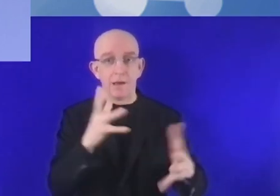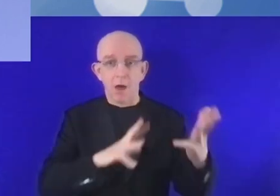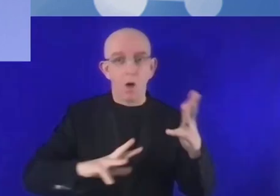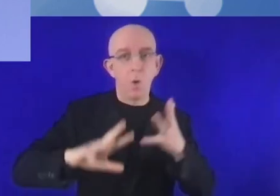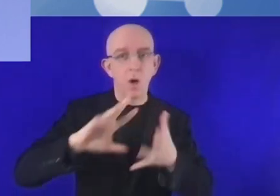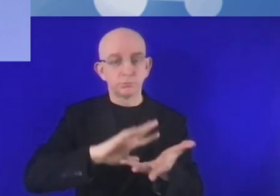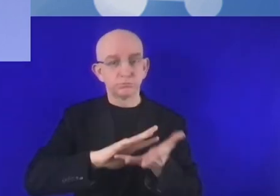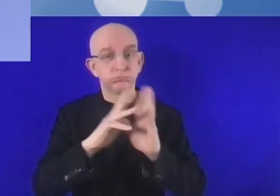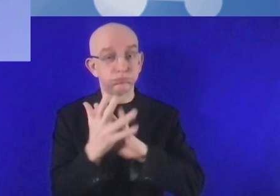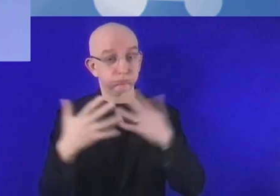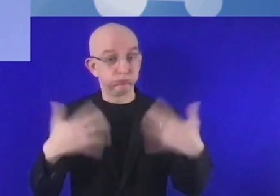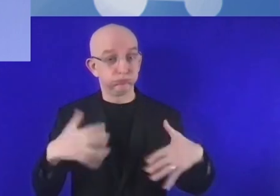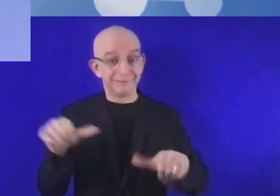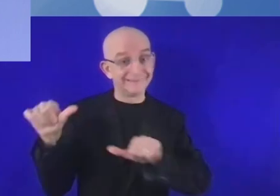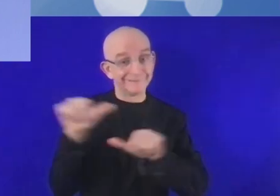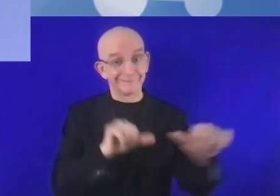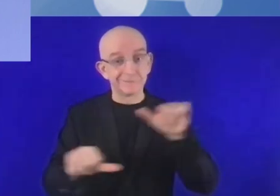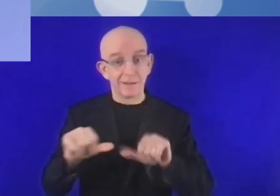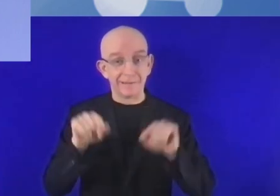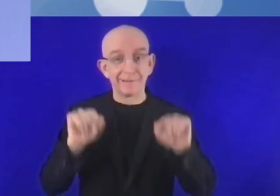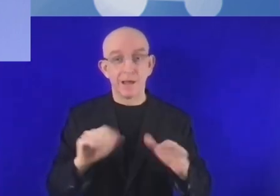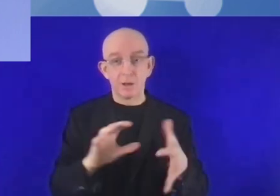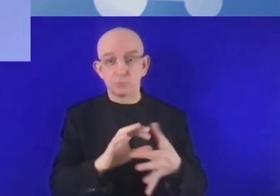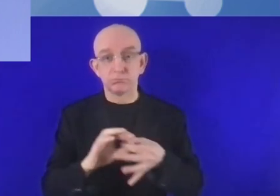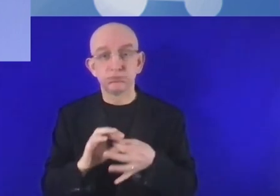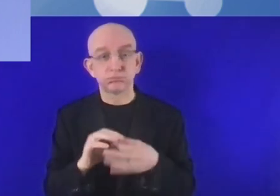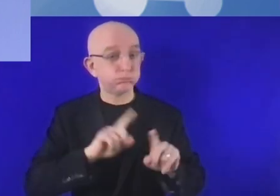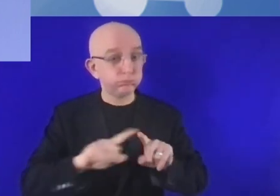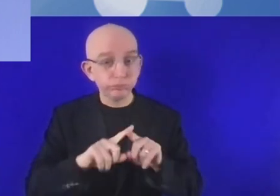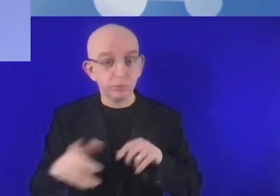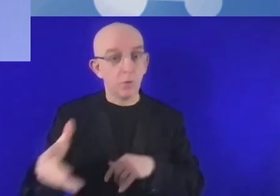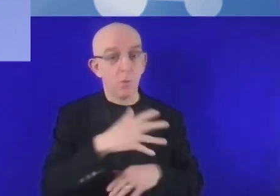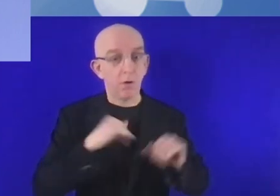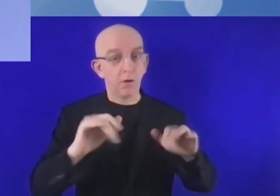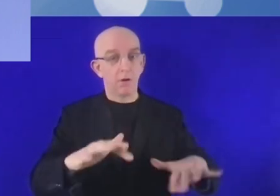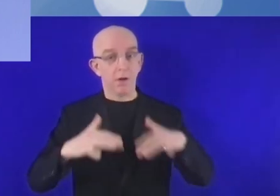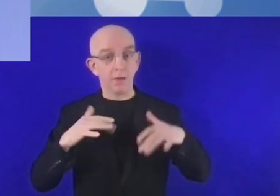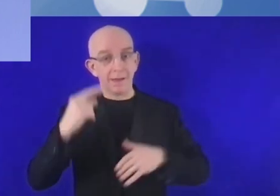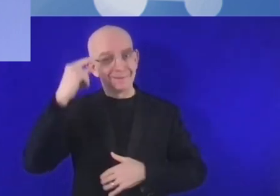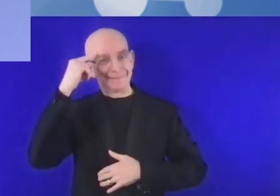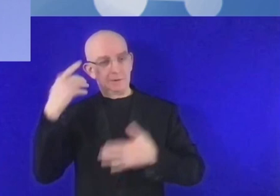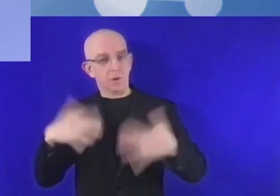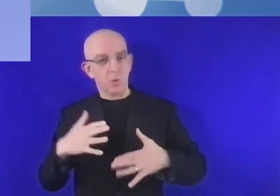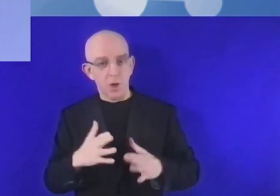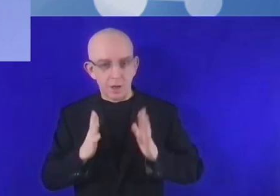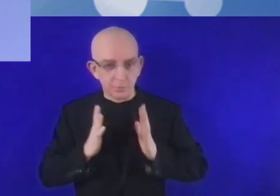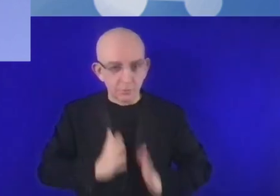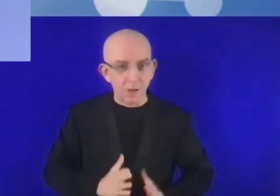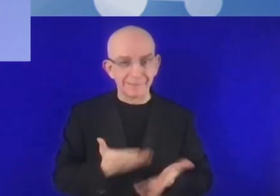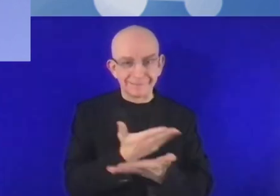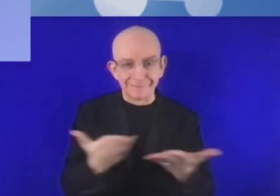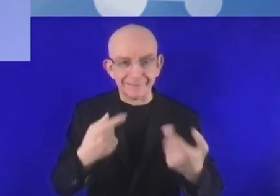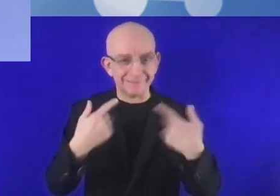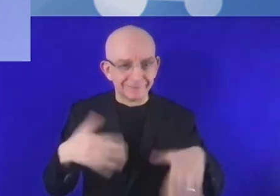To, czego doświadczamy, ma przełożenie na nasze myśli, na nasze samopoczucie. Więc to, co słyszymy,